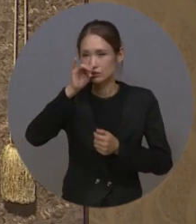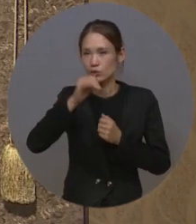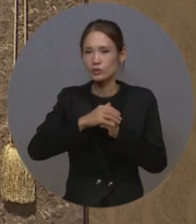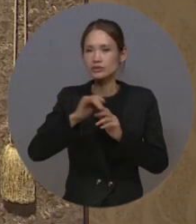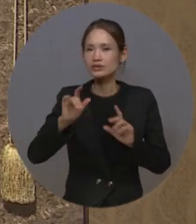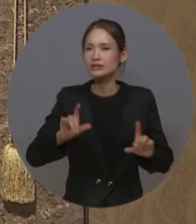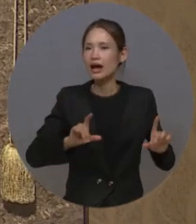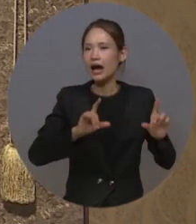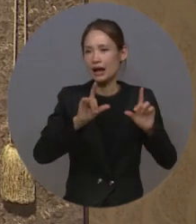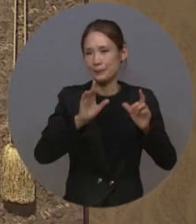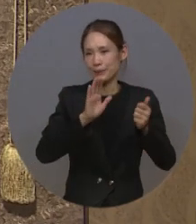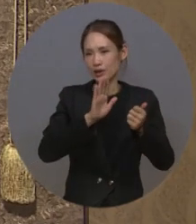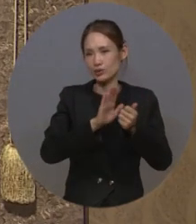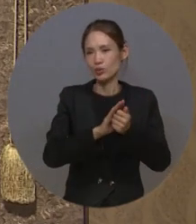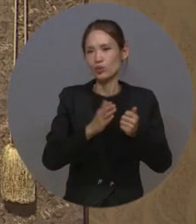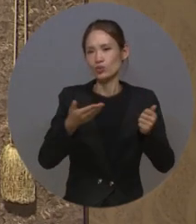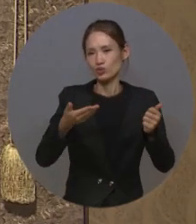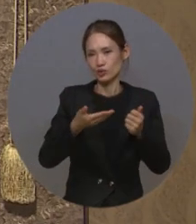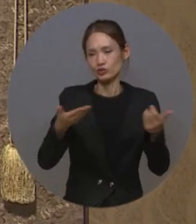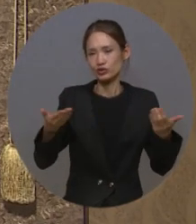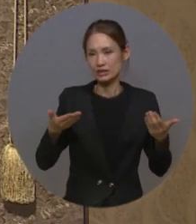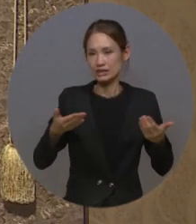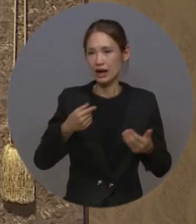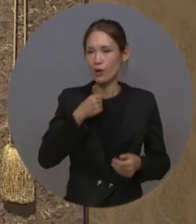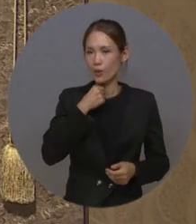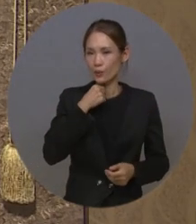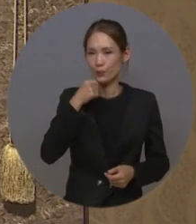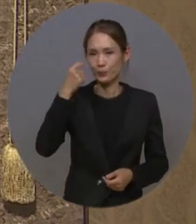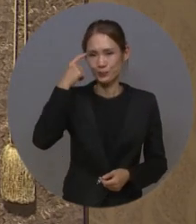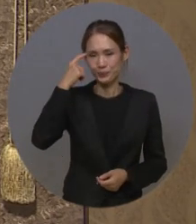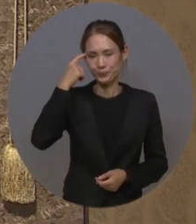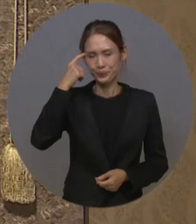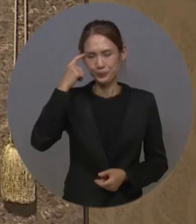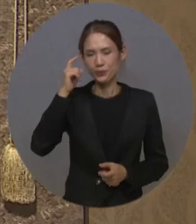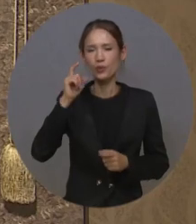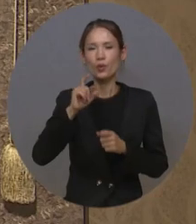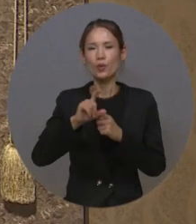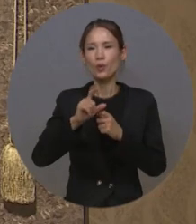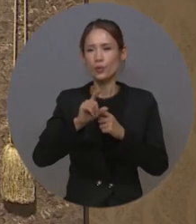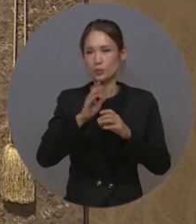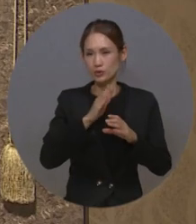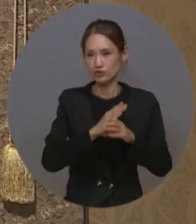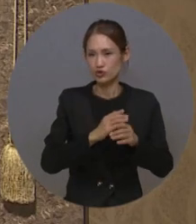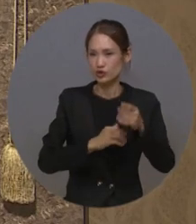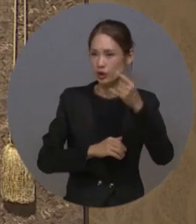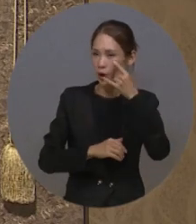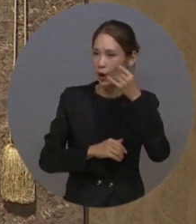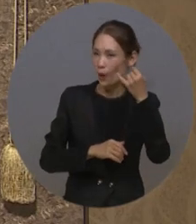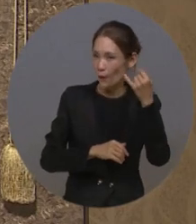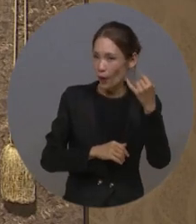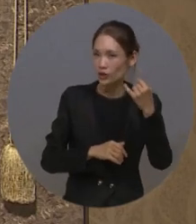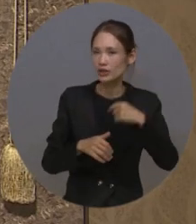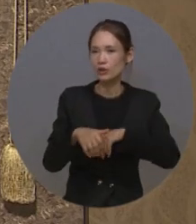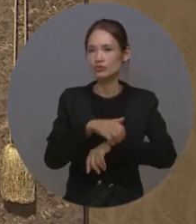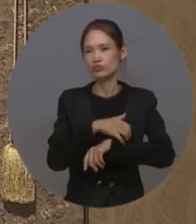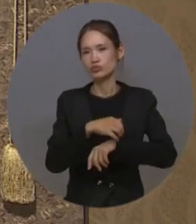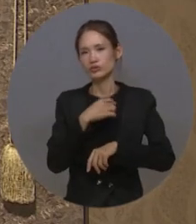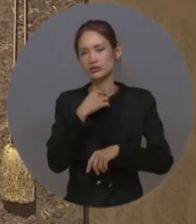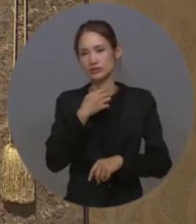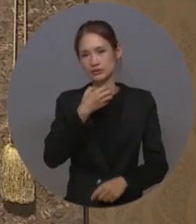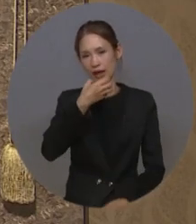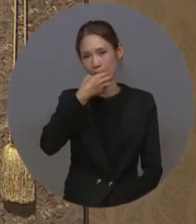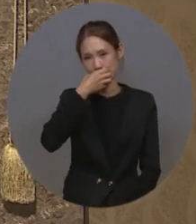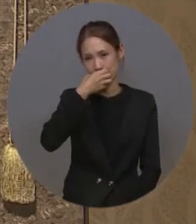삶에 도움이 되는 일을 하고 싶다라는 네. 생각이 들었던 차에 예. 이제 그 어머니가 불편해하는 것들 입안에다 끼는